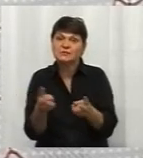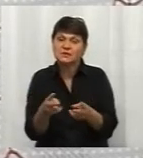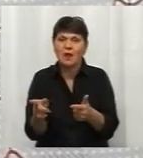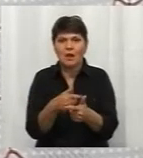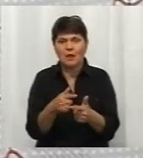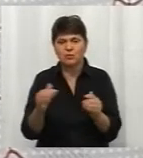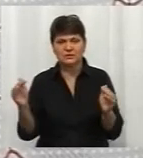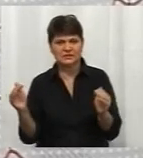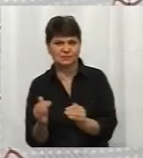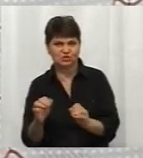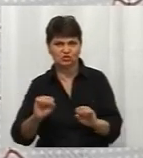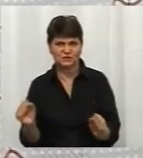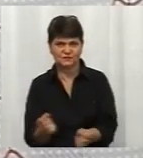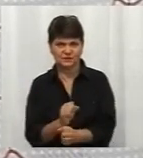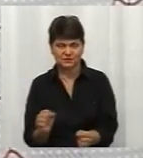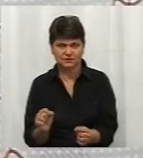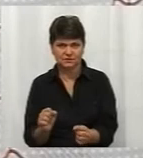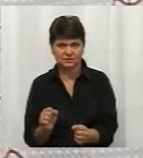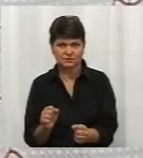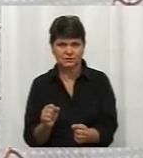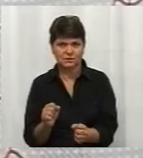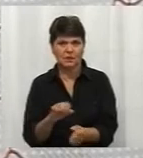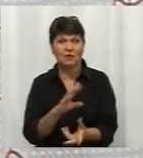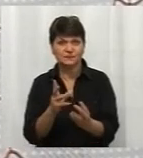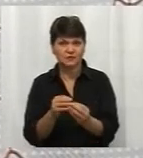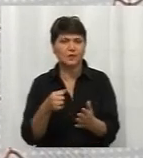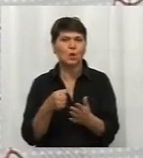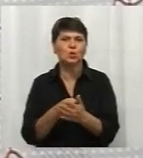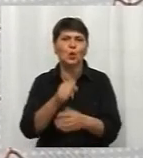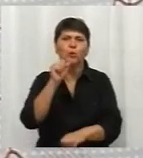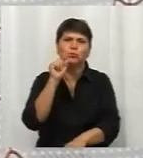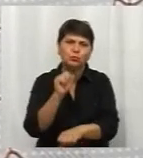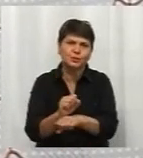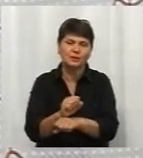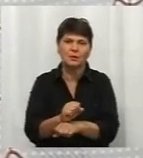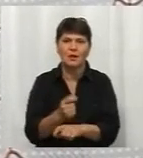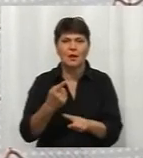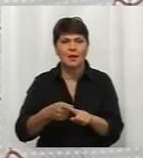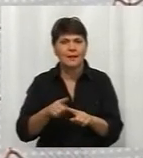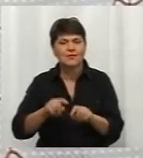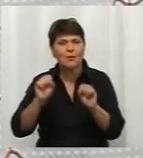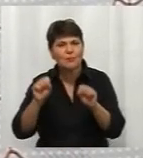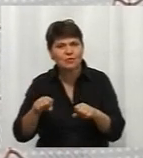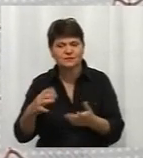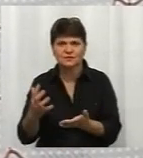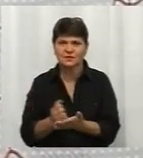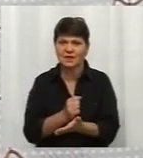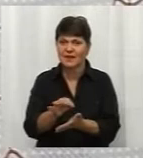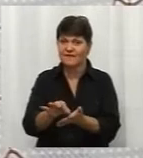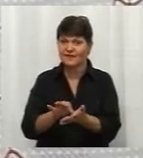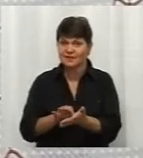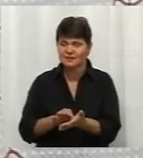зменшити швидкість взагалі до повної зупинки. Ну, це винайти можливість, якомога відразу після